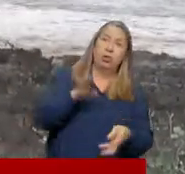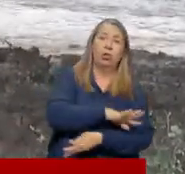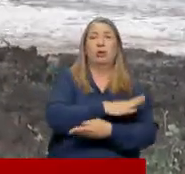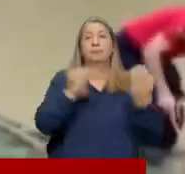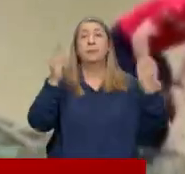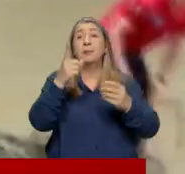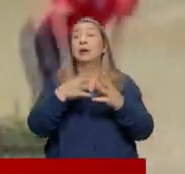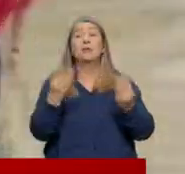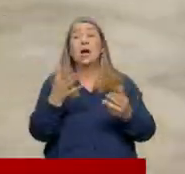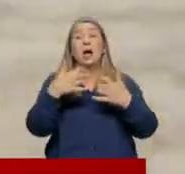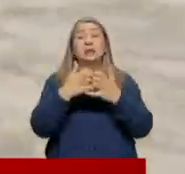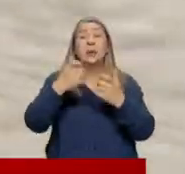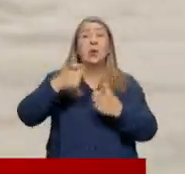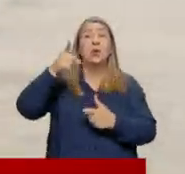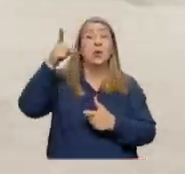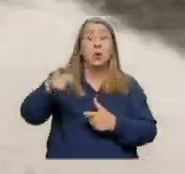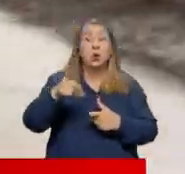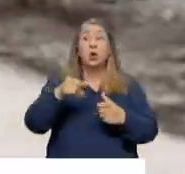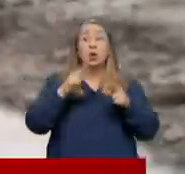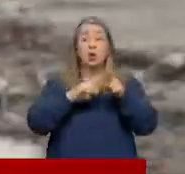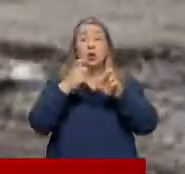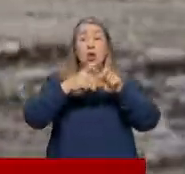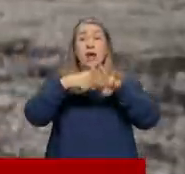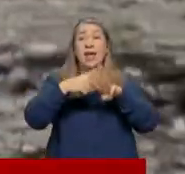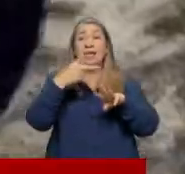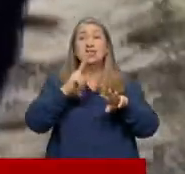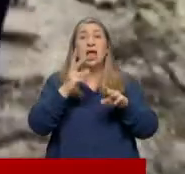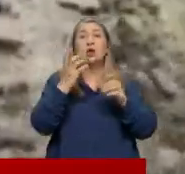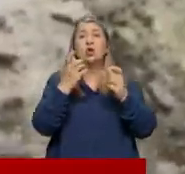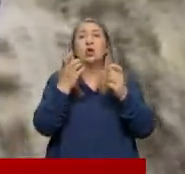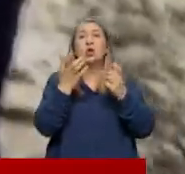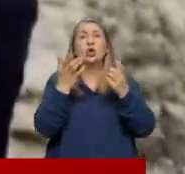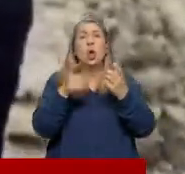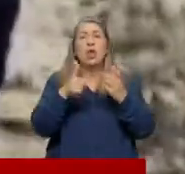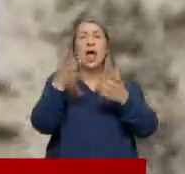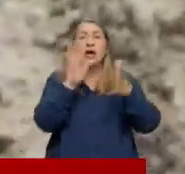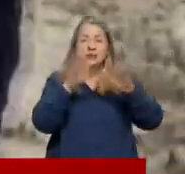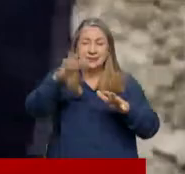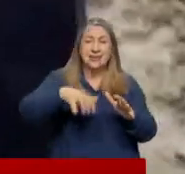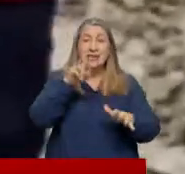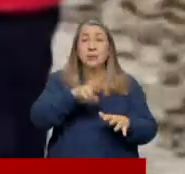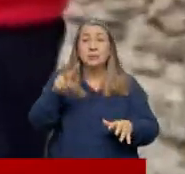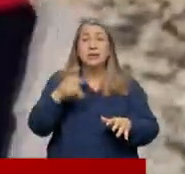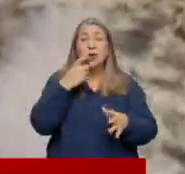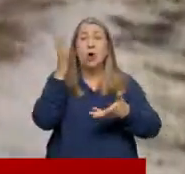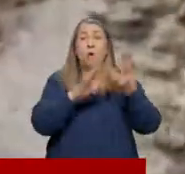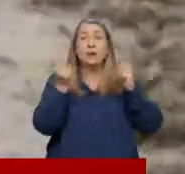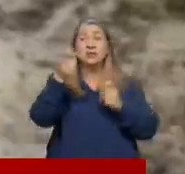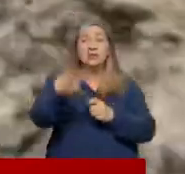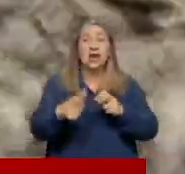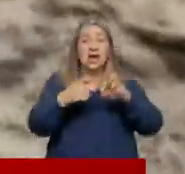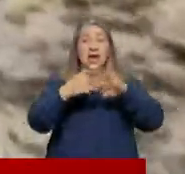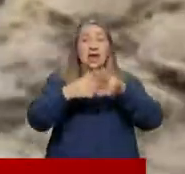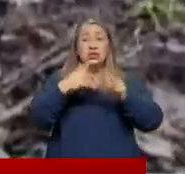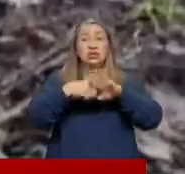Bu bir kayıp abiyede Kastamonu'dan geldi küre ikizciler Köyünde ağaç kesimine gider 22 yaşındaki orman işçisi